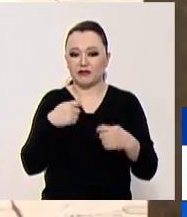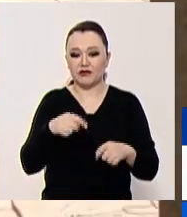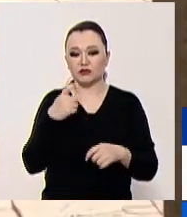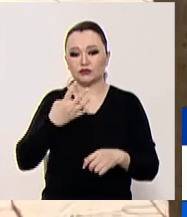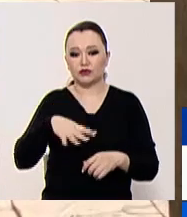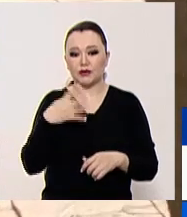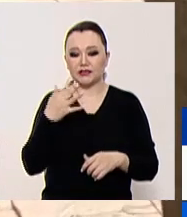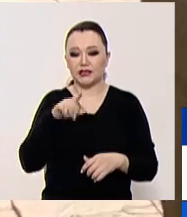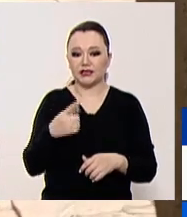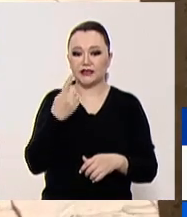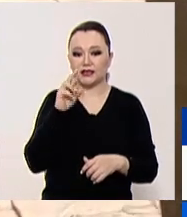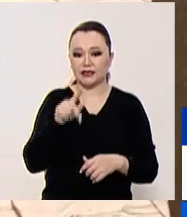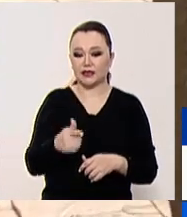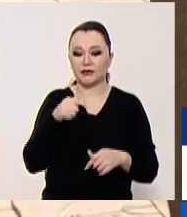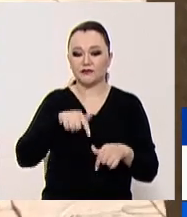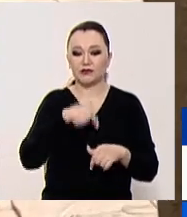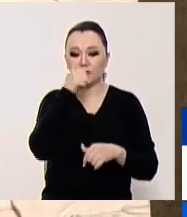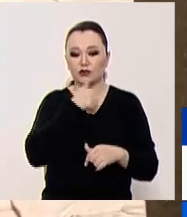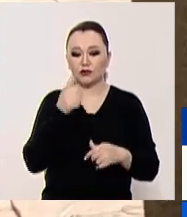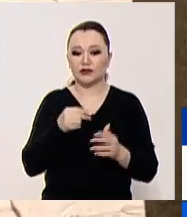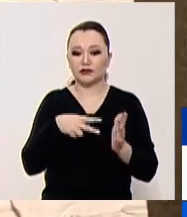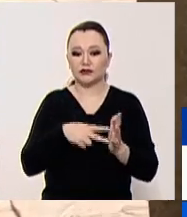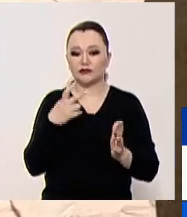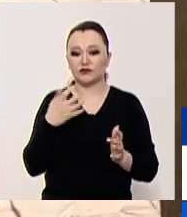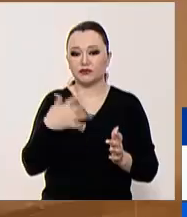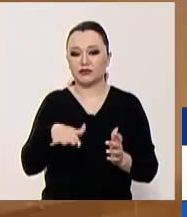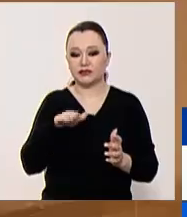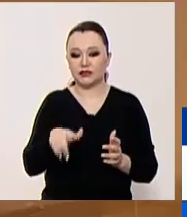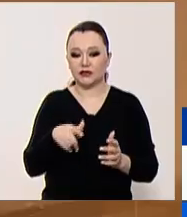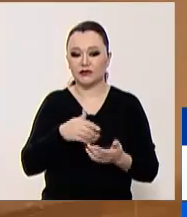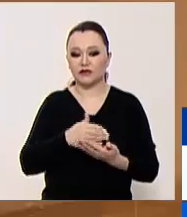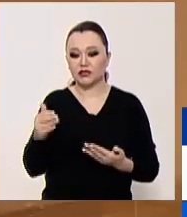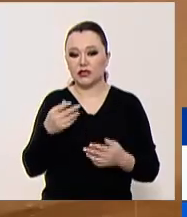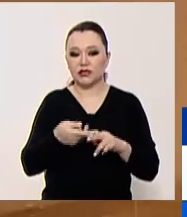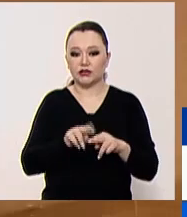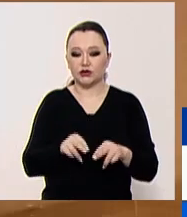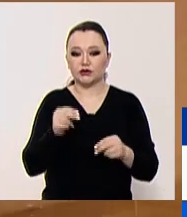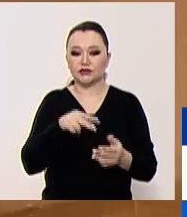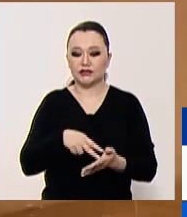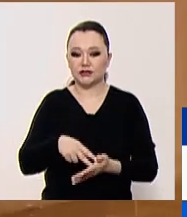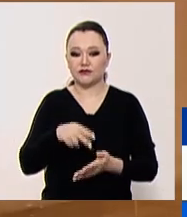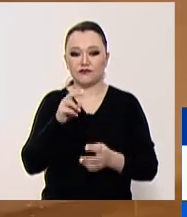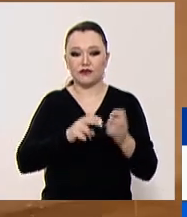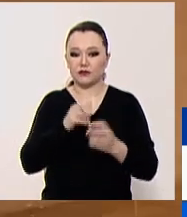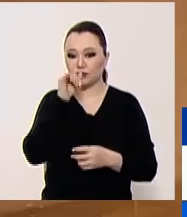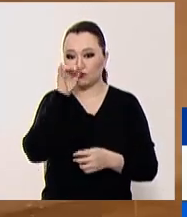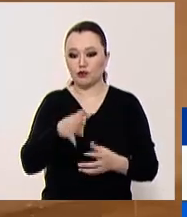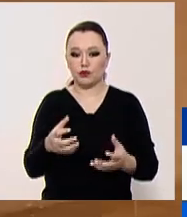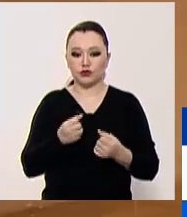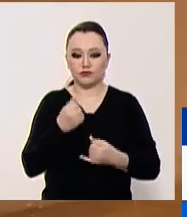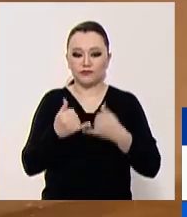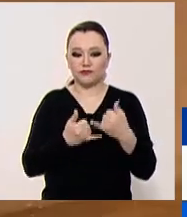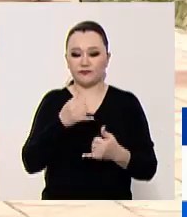145 тенге за килограмм, то в этом году цена выросла до 250. Но даже за такую цену фермеры не могут вовремя получить